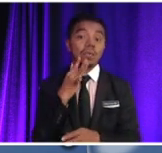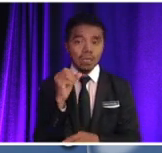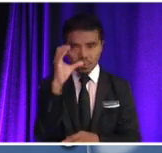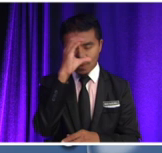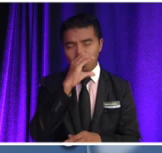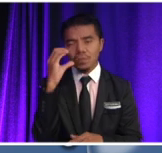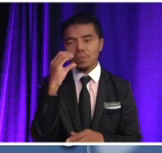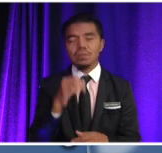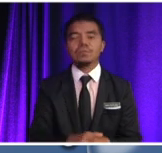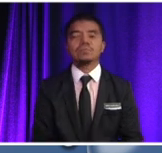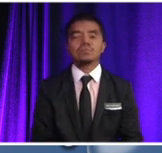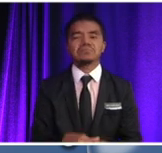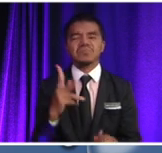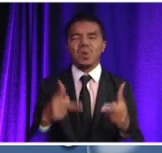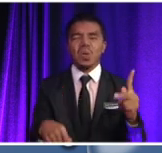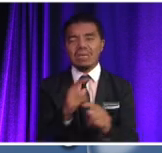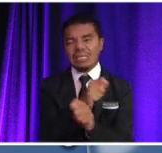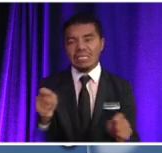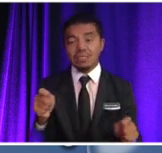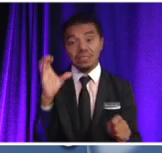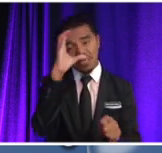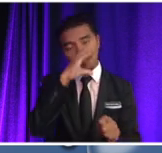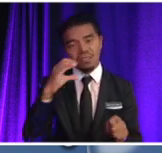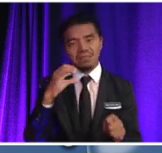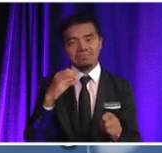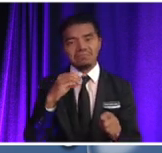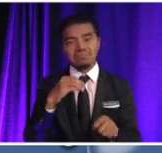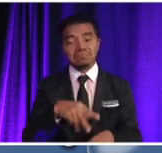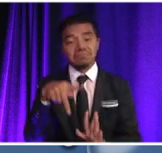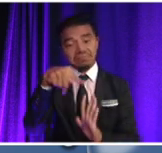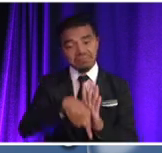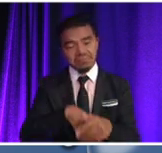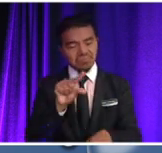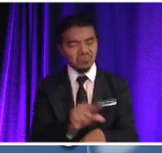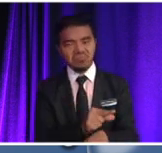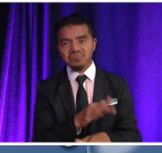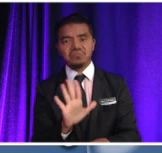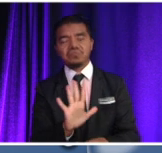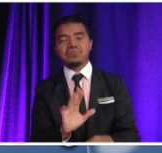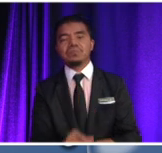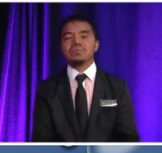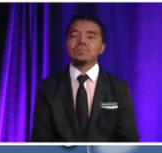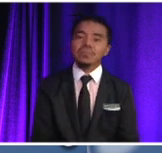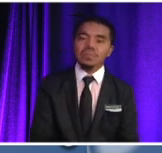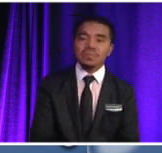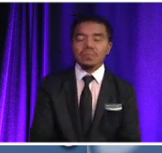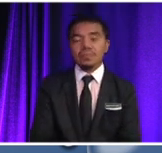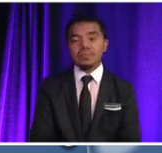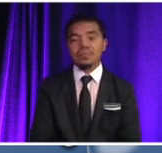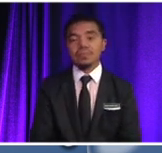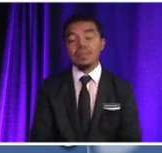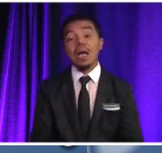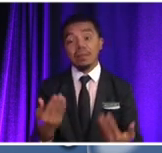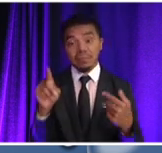maka pelanggan tidak akan tertarik Oke jadi perlu ada jenama senang disebut dan juga diingati